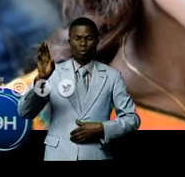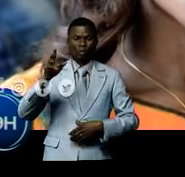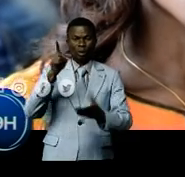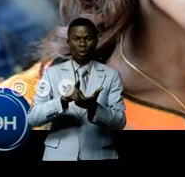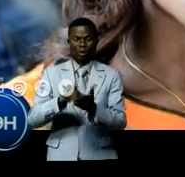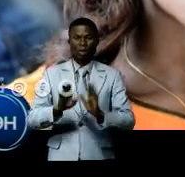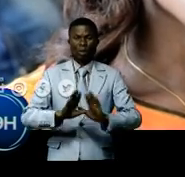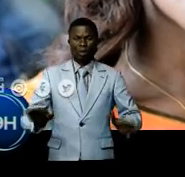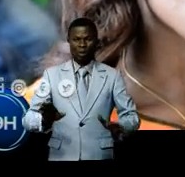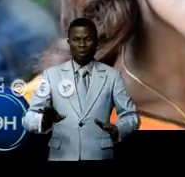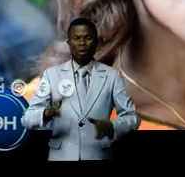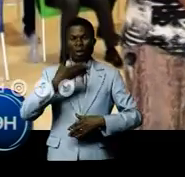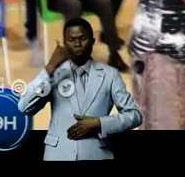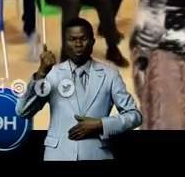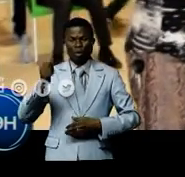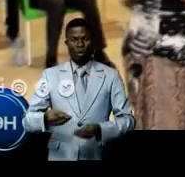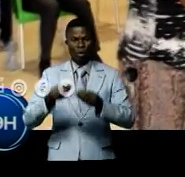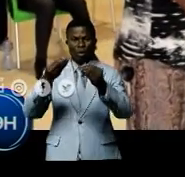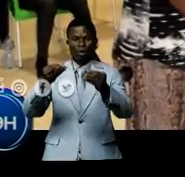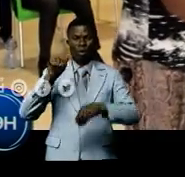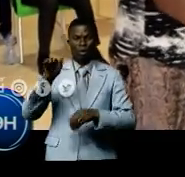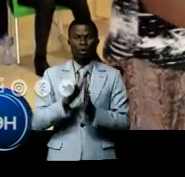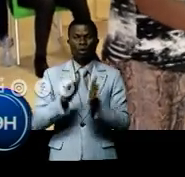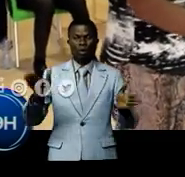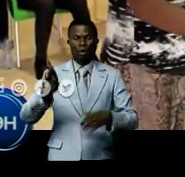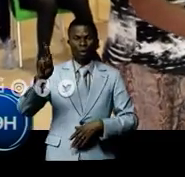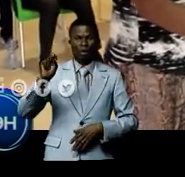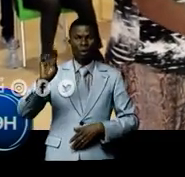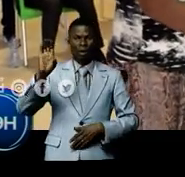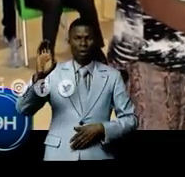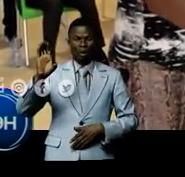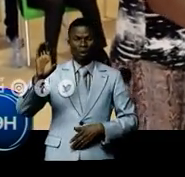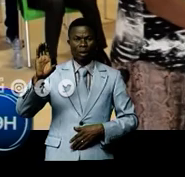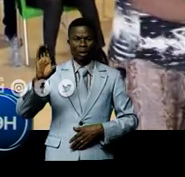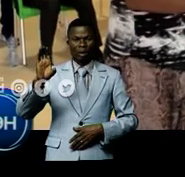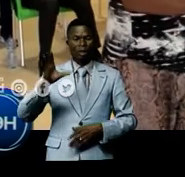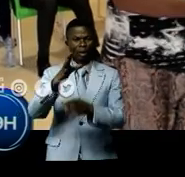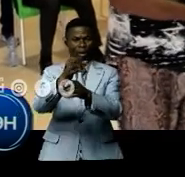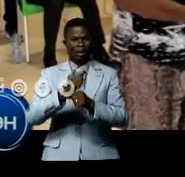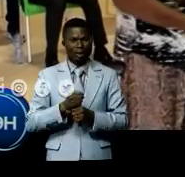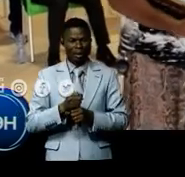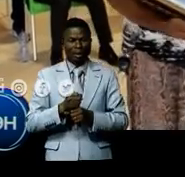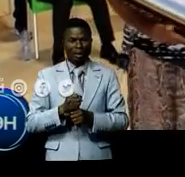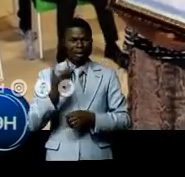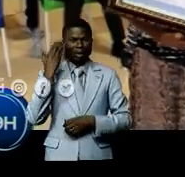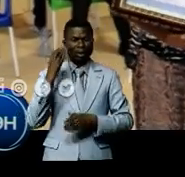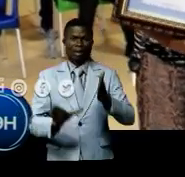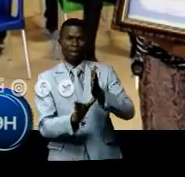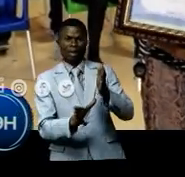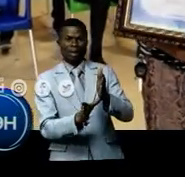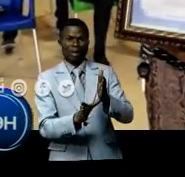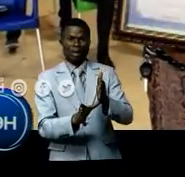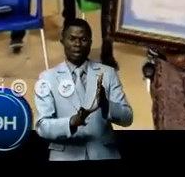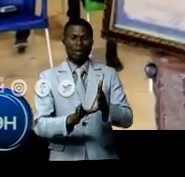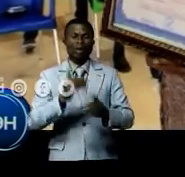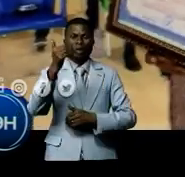de mérite et d'excellence destinés au directeur général de la RTNC a été réceptionné par son assistant devant